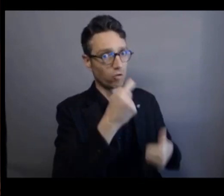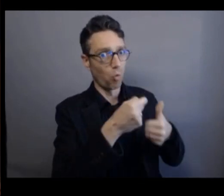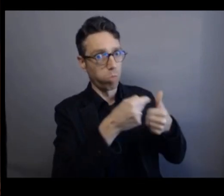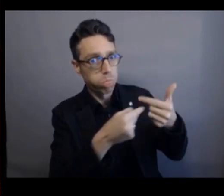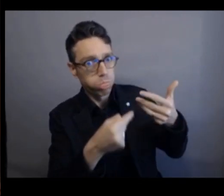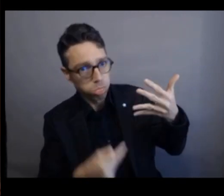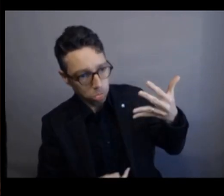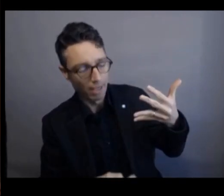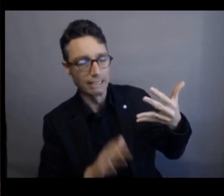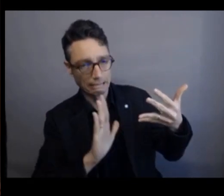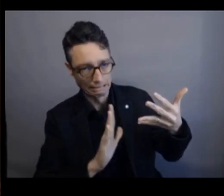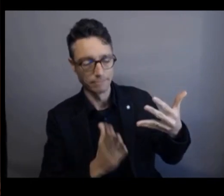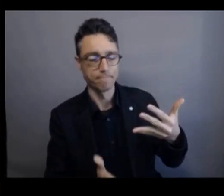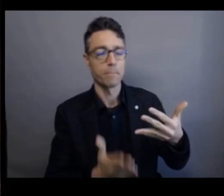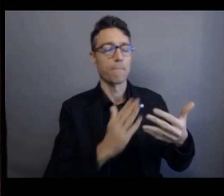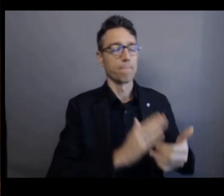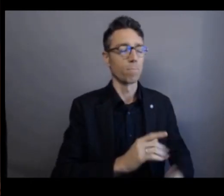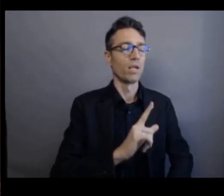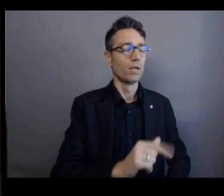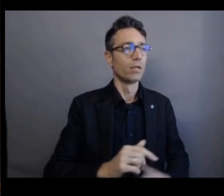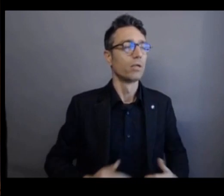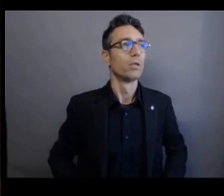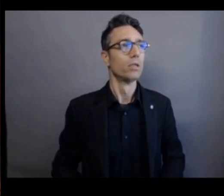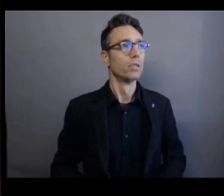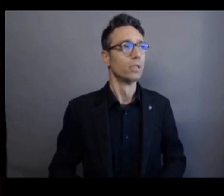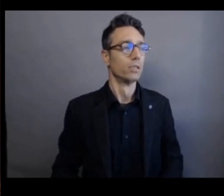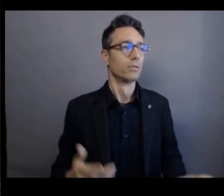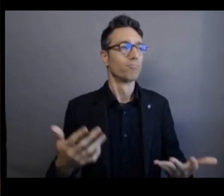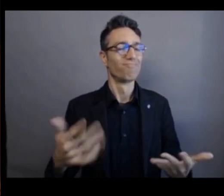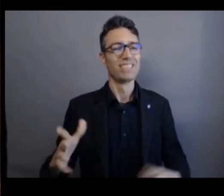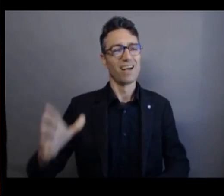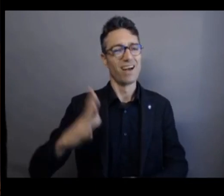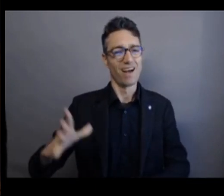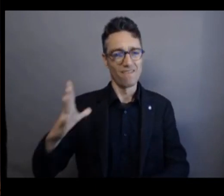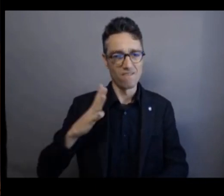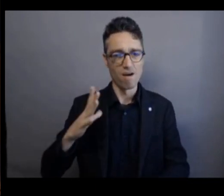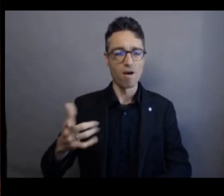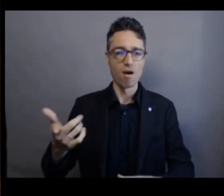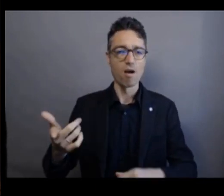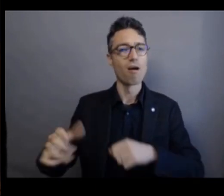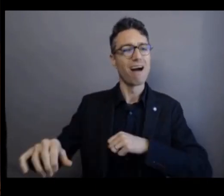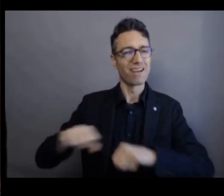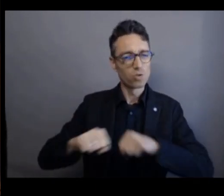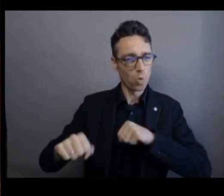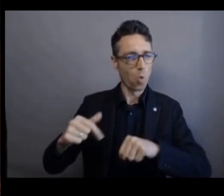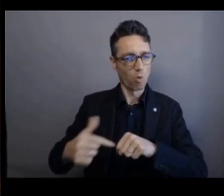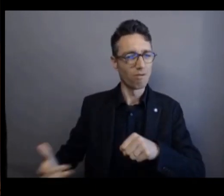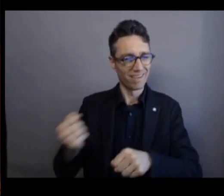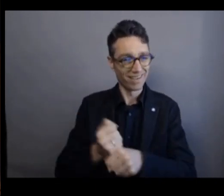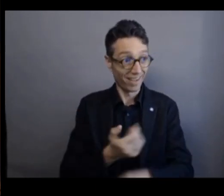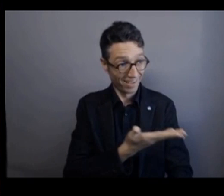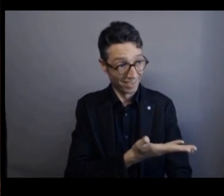Déjà, je pense que quand on a mis en place le plan avec ces fameuses 10 actions dont on parle, on a mis l'ensemble